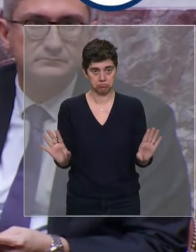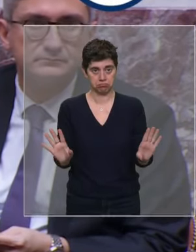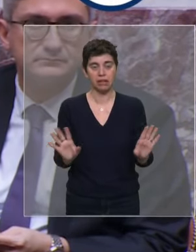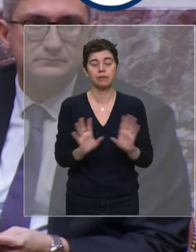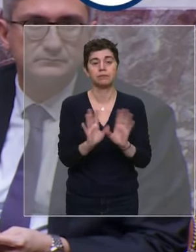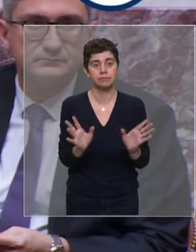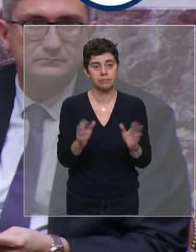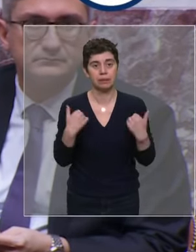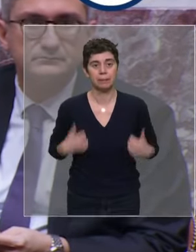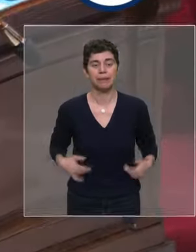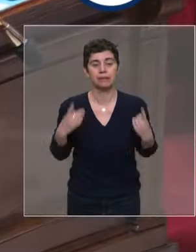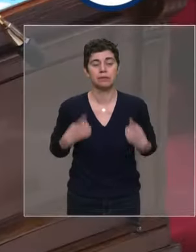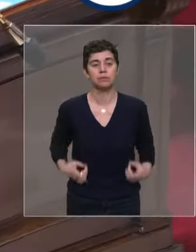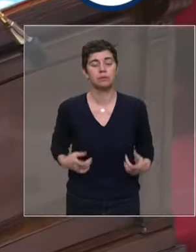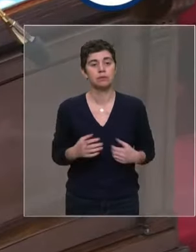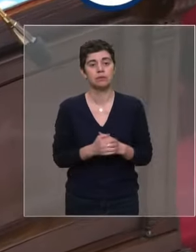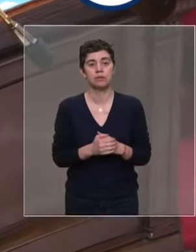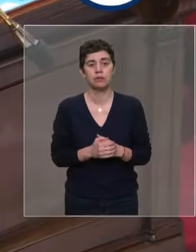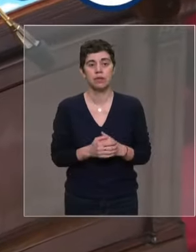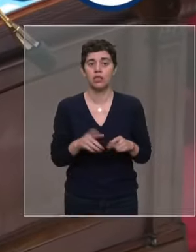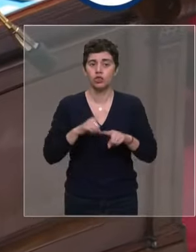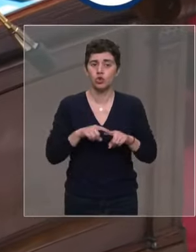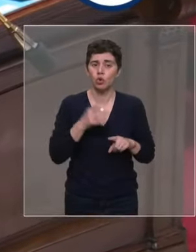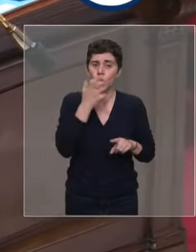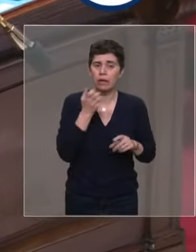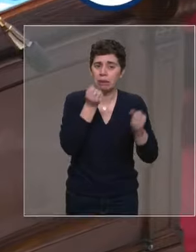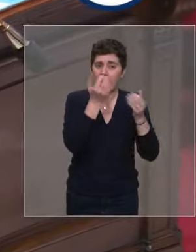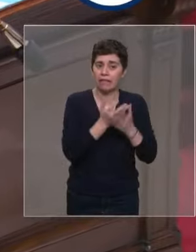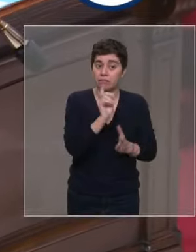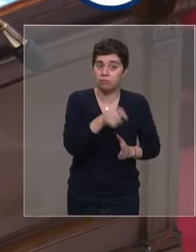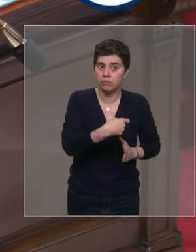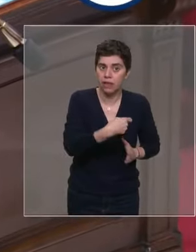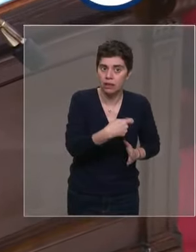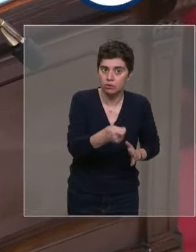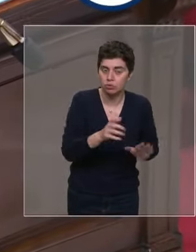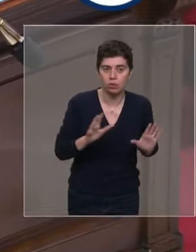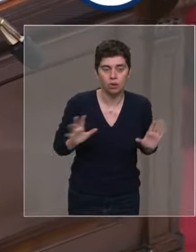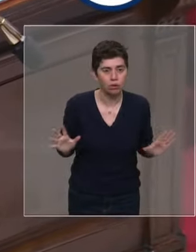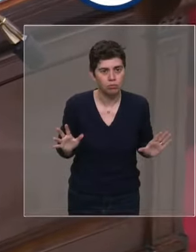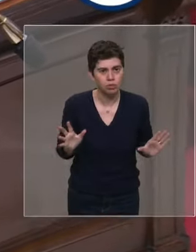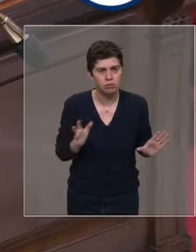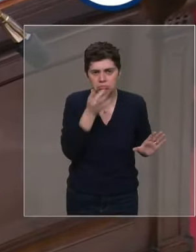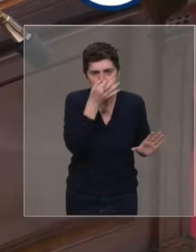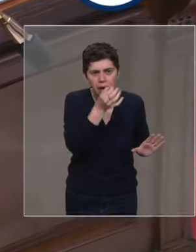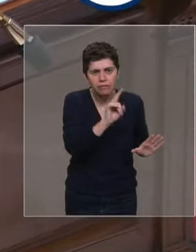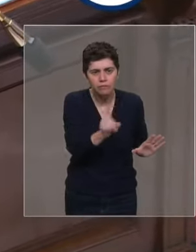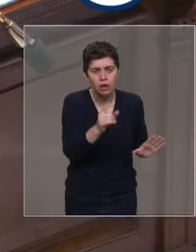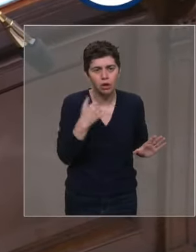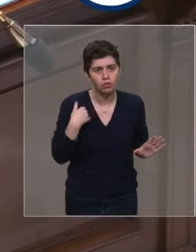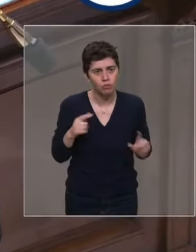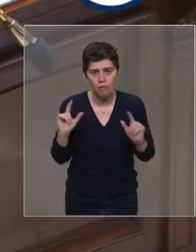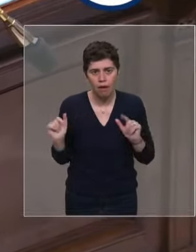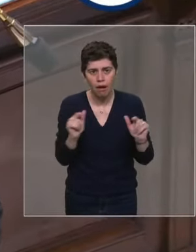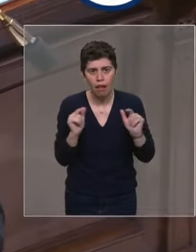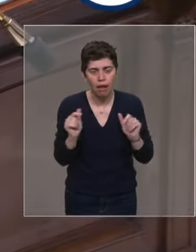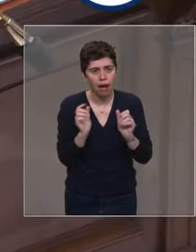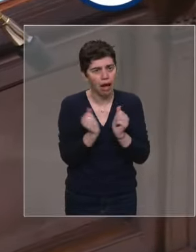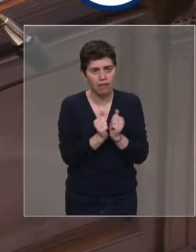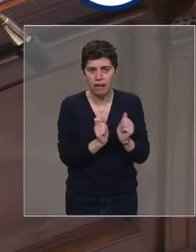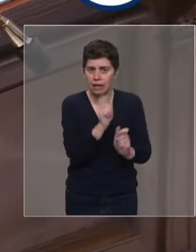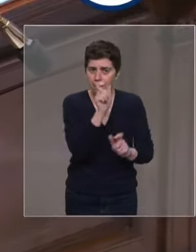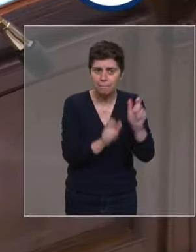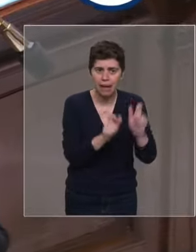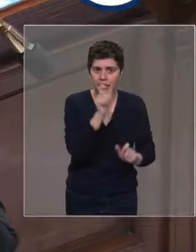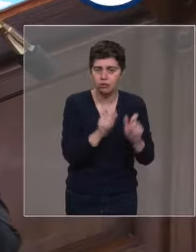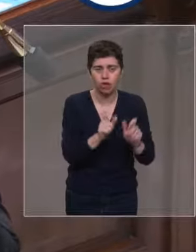Madame la députée, qu'il y ait des drames, bien sûr, et nous les regardons sans naïveté. On sera aux côtés de toutes les personnes qui